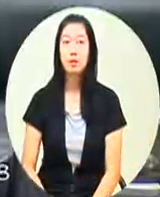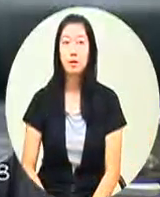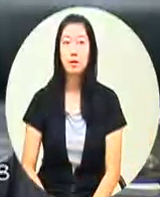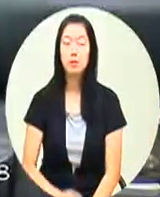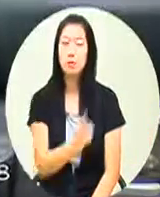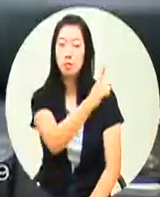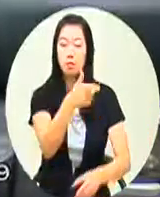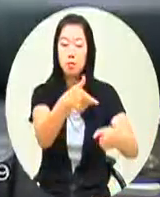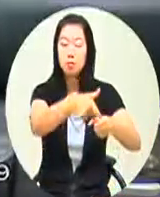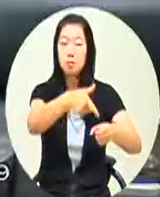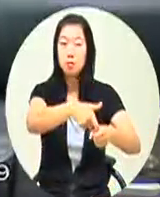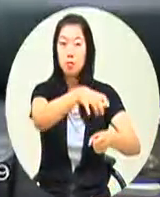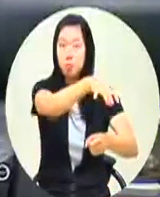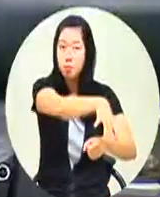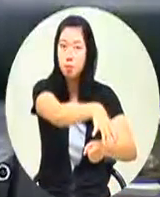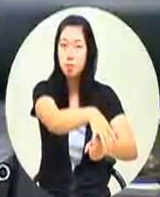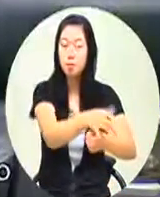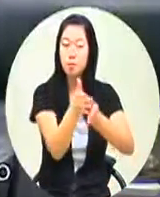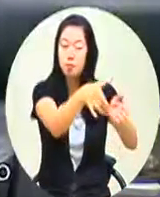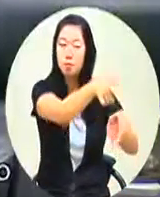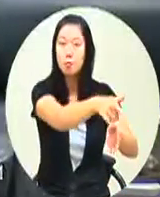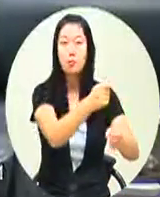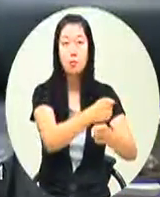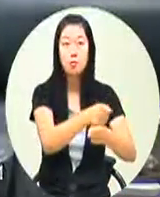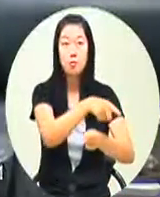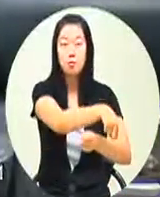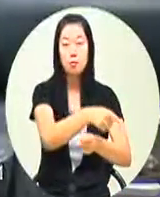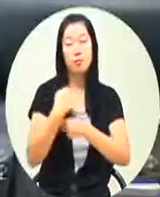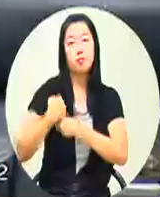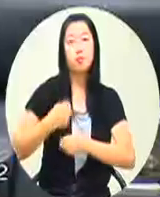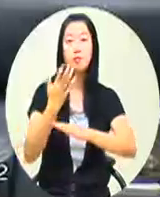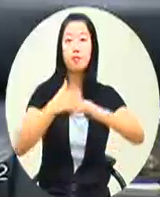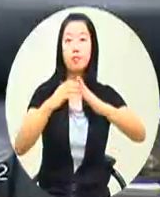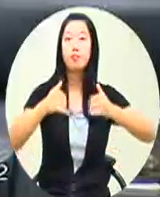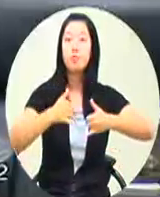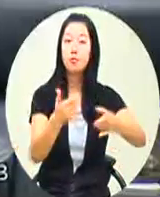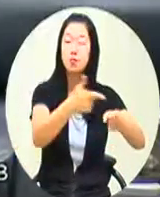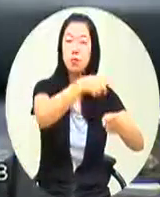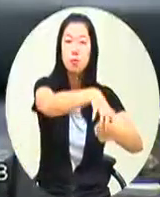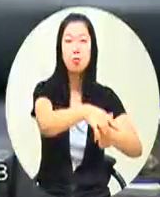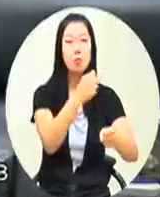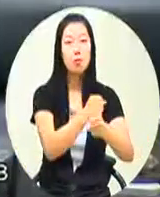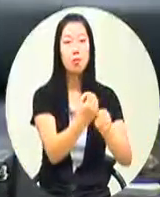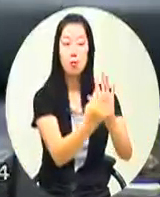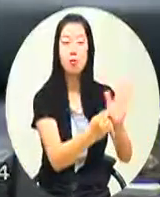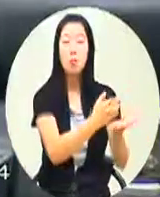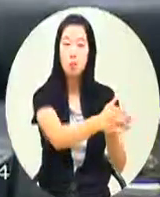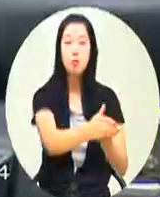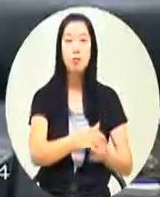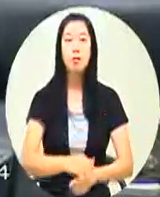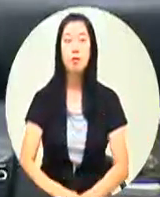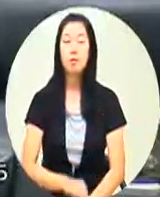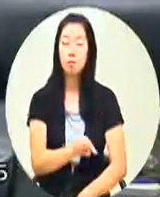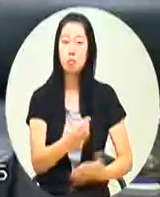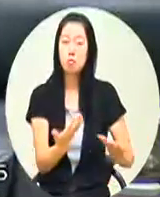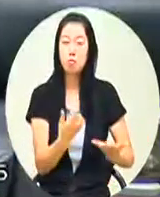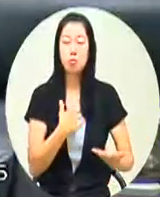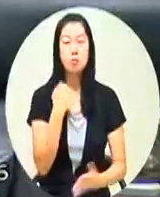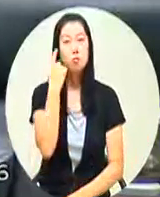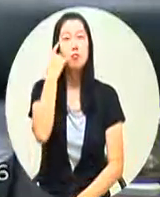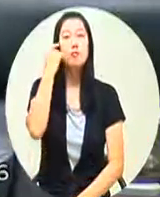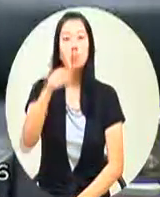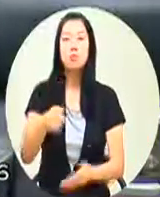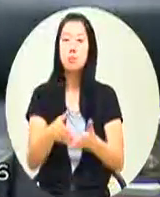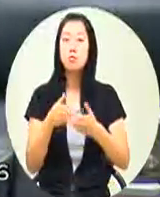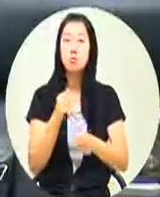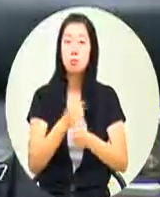油站那个方向，好，军校路加油站那个方向去做的一个解决。这个部分基本上我们觉得也是应该做，